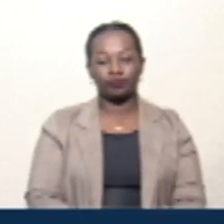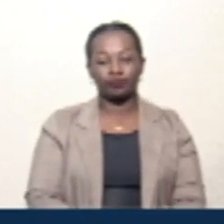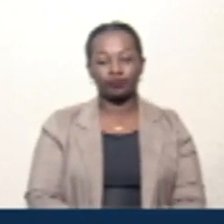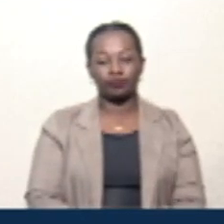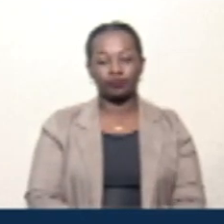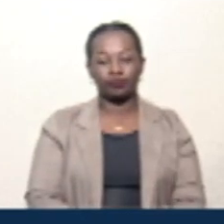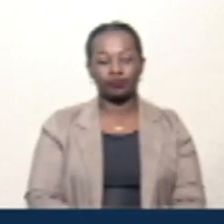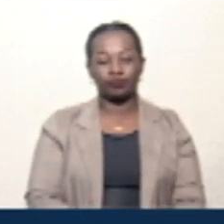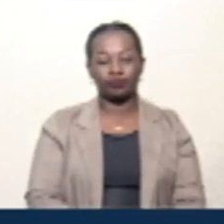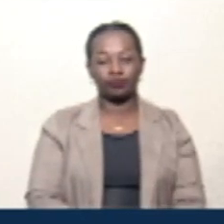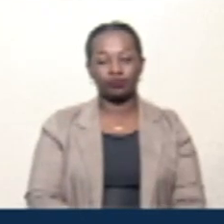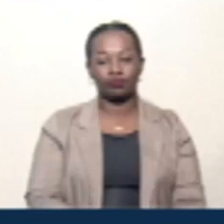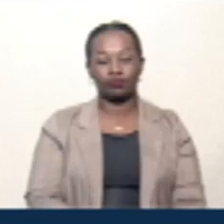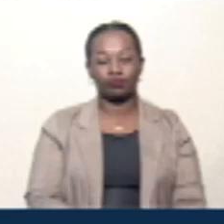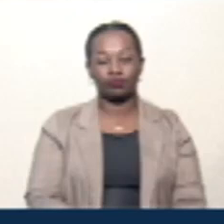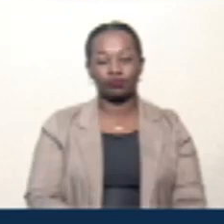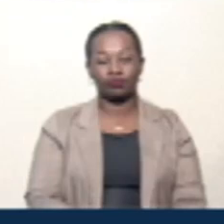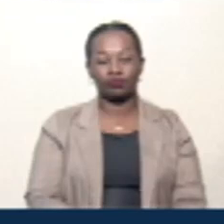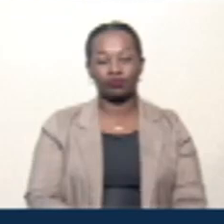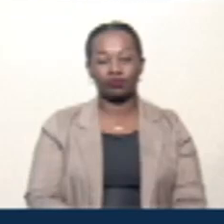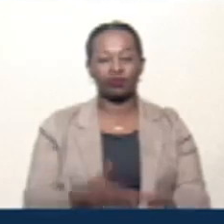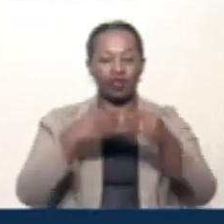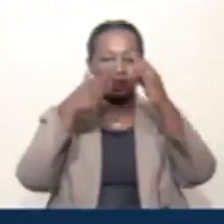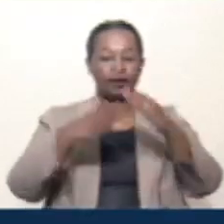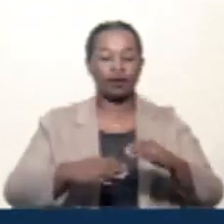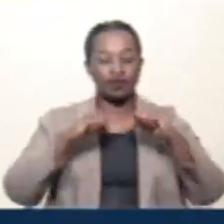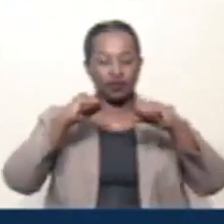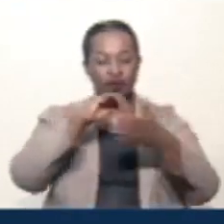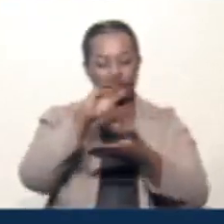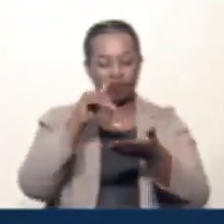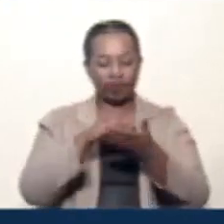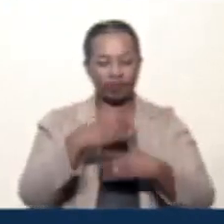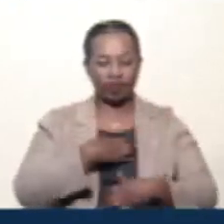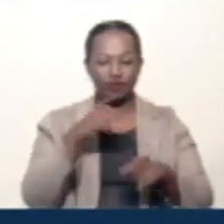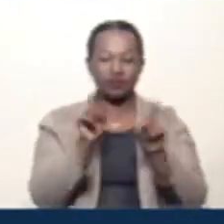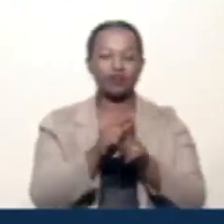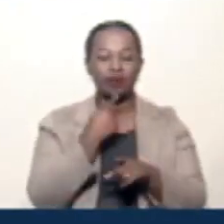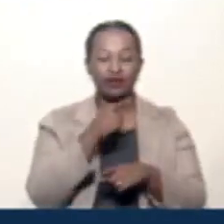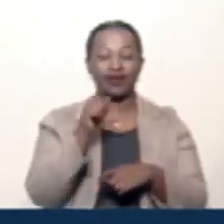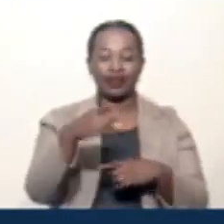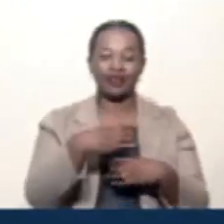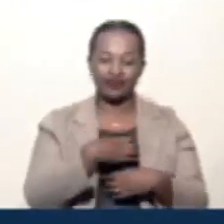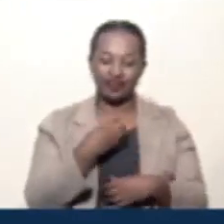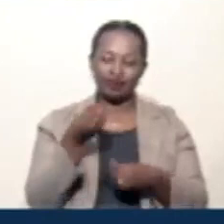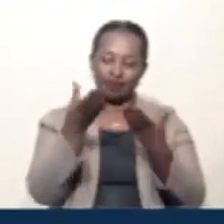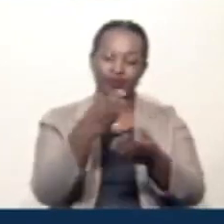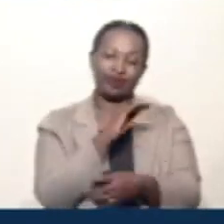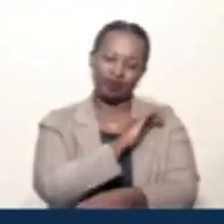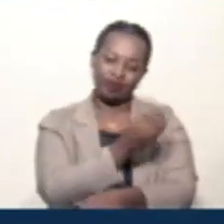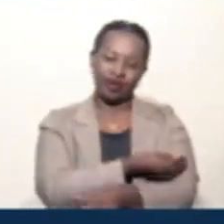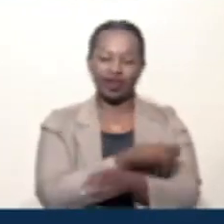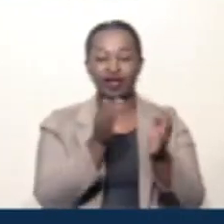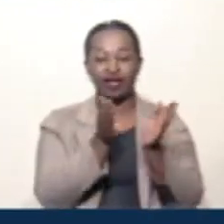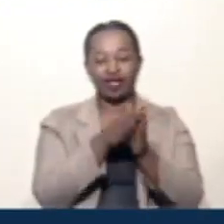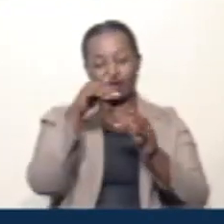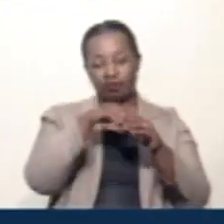trade under the AfCFTA. Abayobozi bakuru b'ibigo byasuwe nabo bavuga ko uruzinduko rwateye imbaraga, ndetse ko